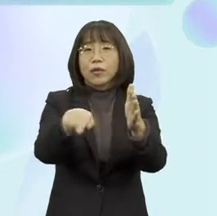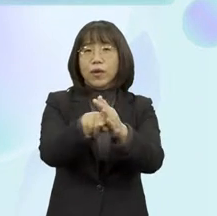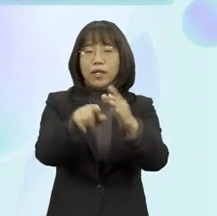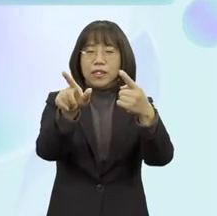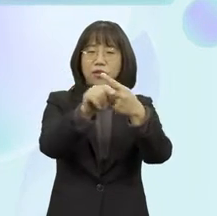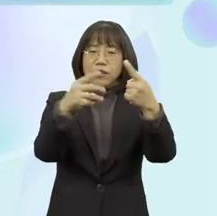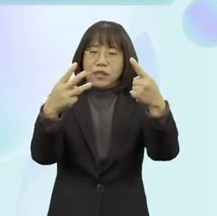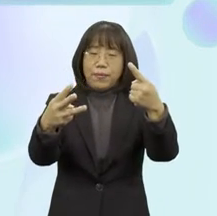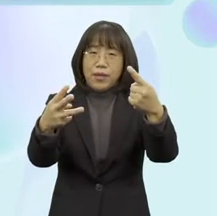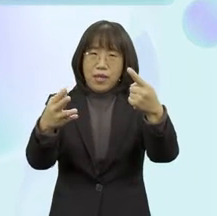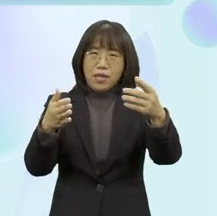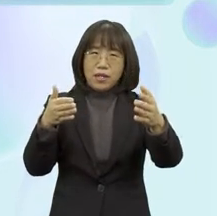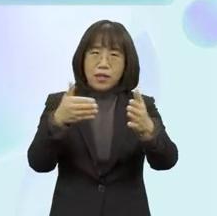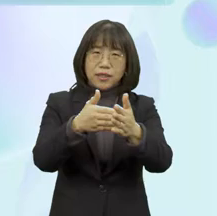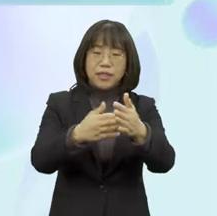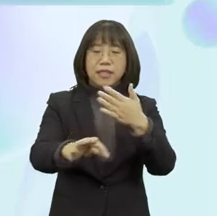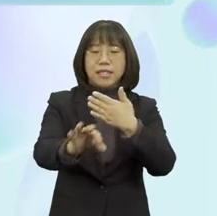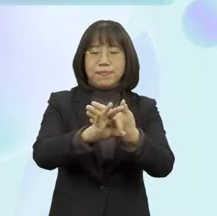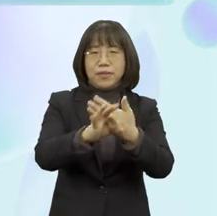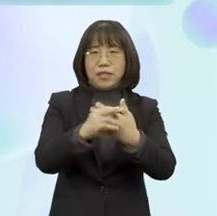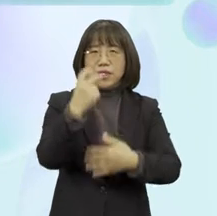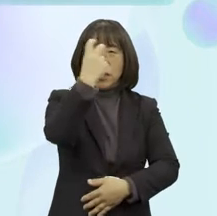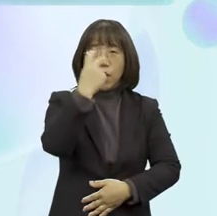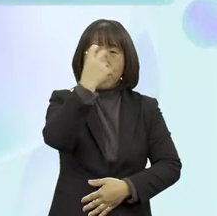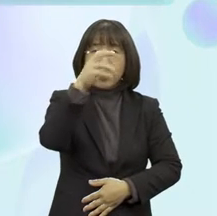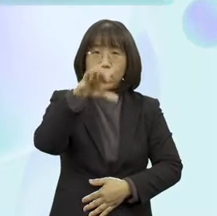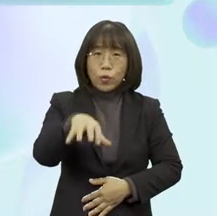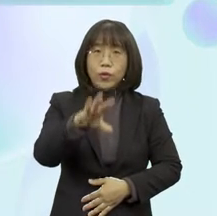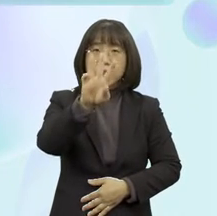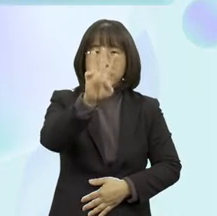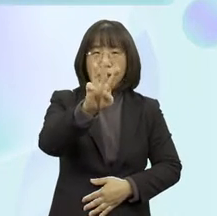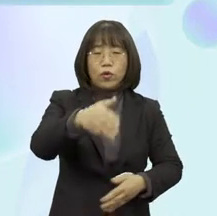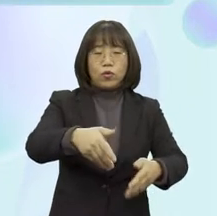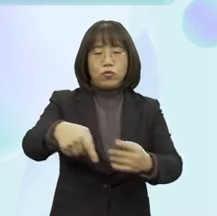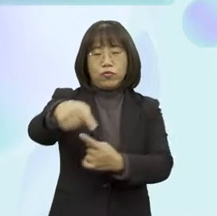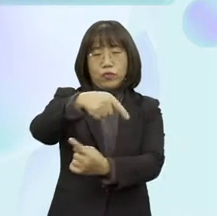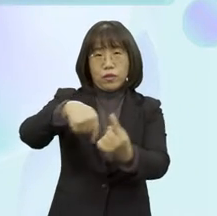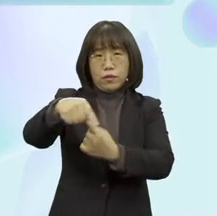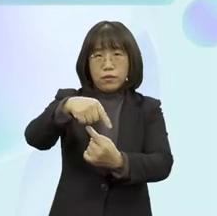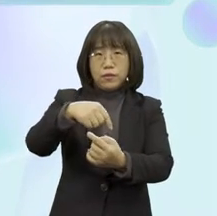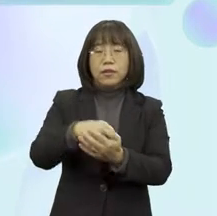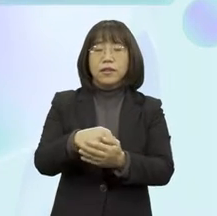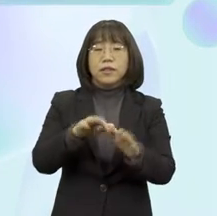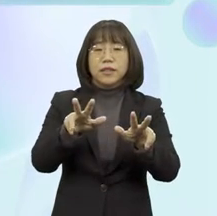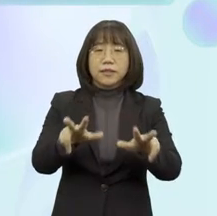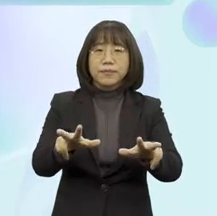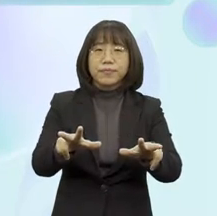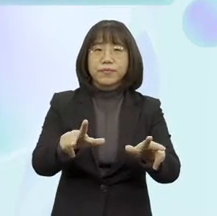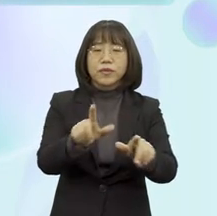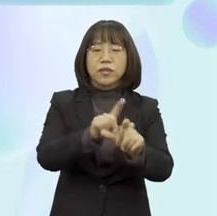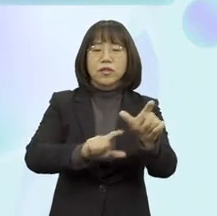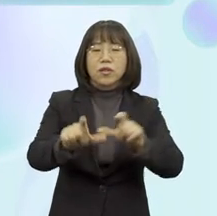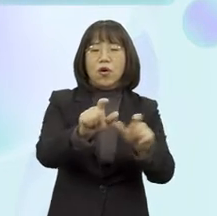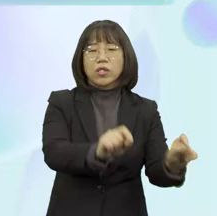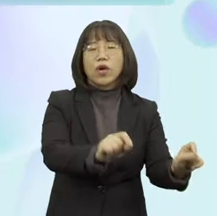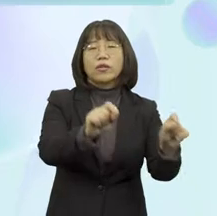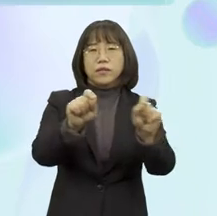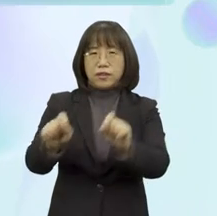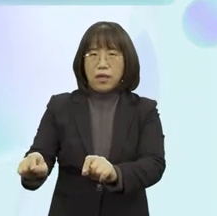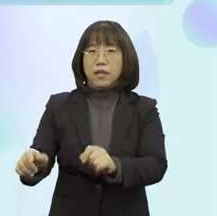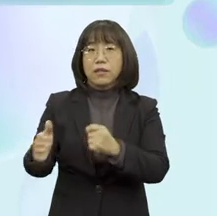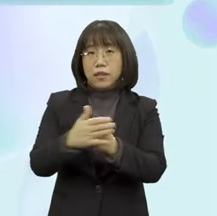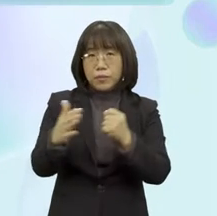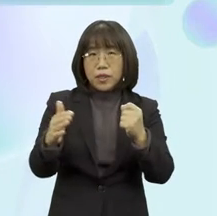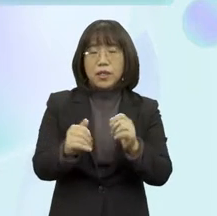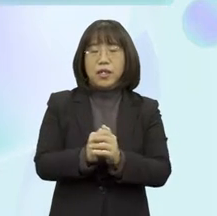임시 선별 검찰 소재 곳을 운영 했는데요 사회에서 거리두기 2.5 단계의 연장에 따라 코론 알고